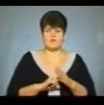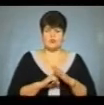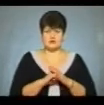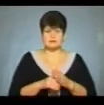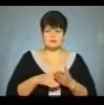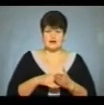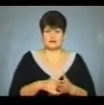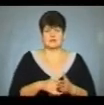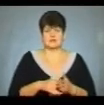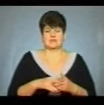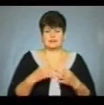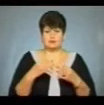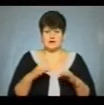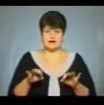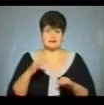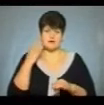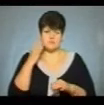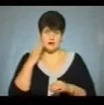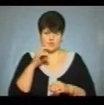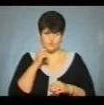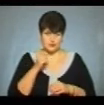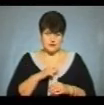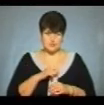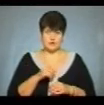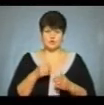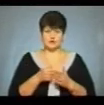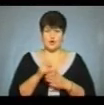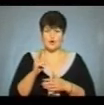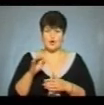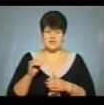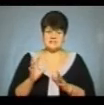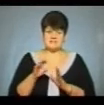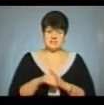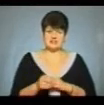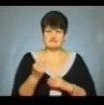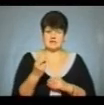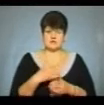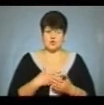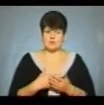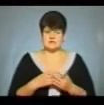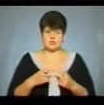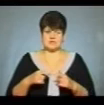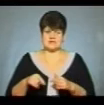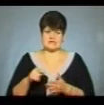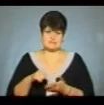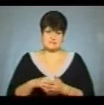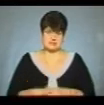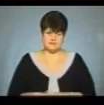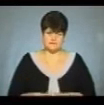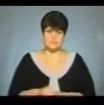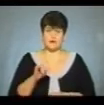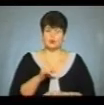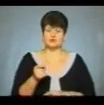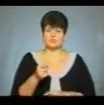демократії посольства Сполучених Штатів Америки в Україні. До коаліції увійшли 12 громадських організацій міста. У